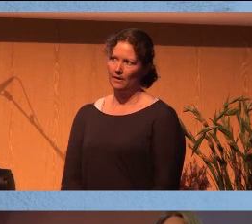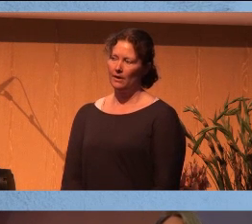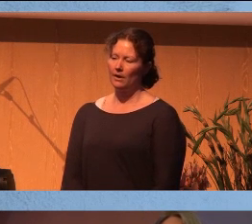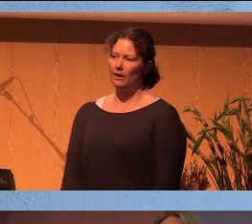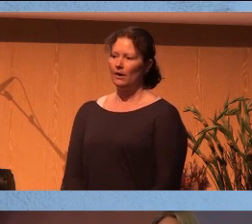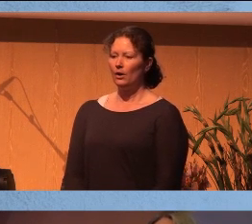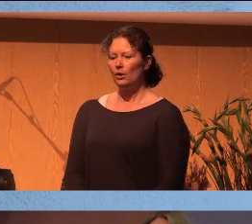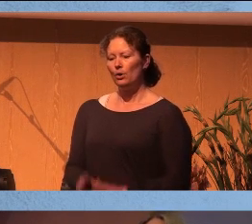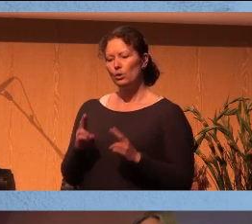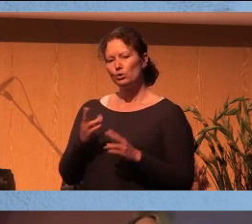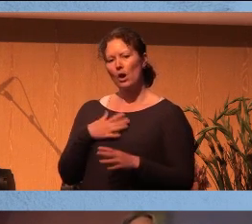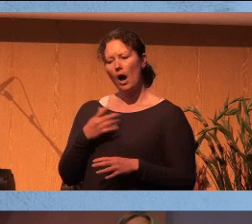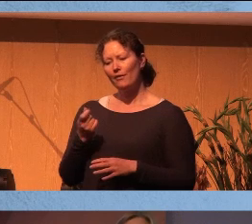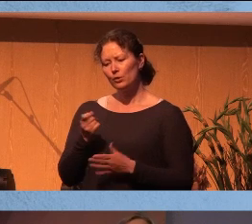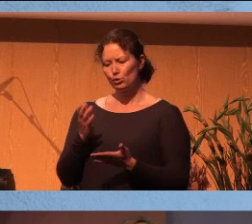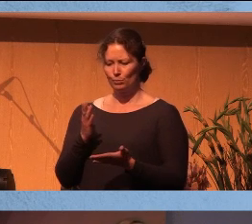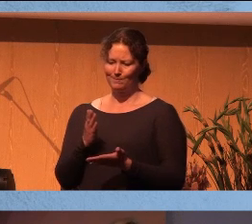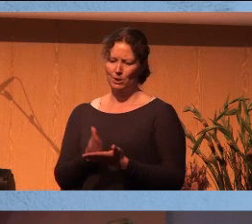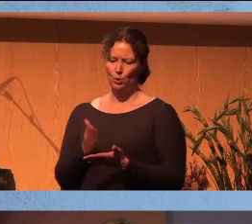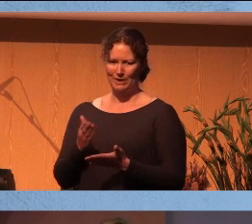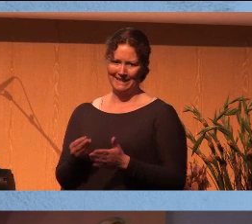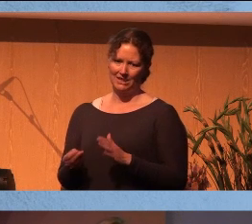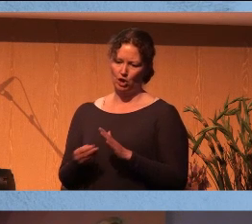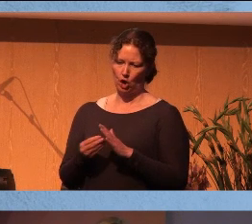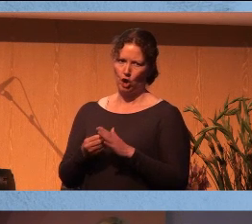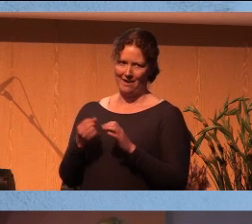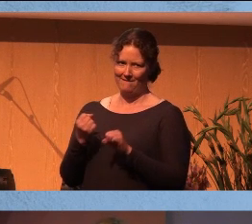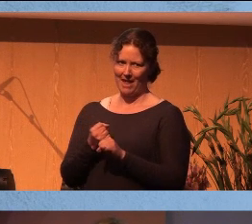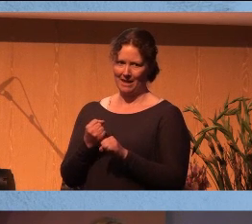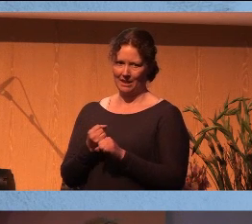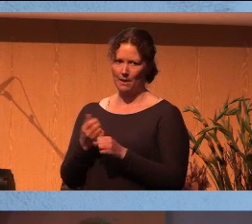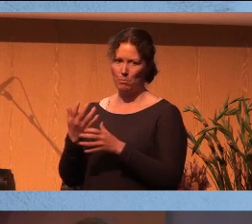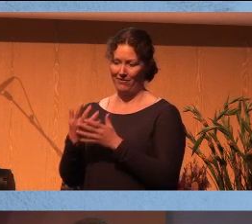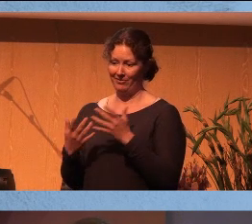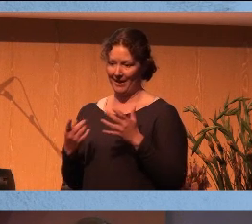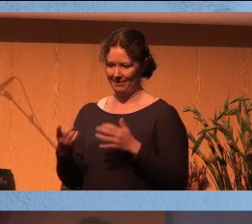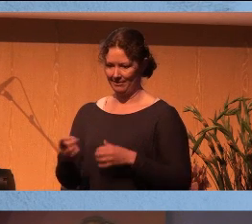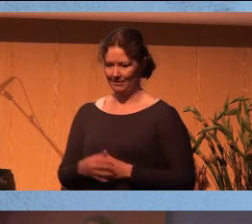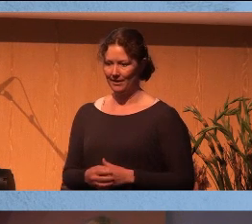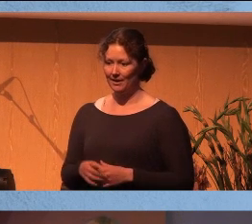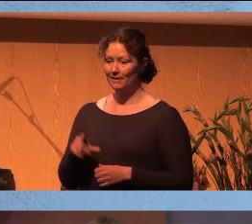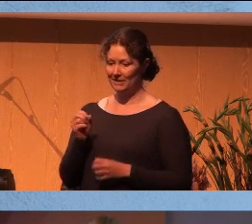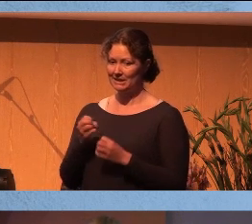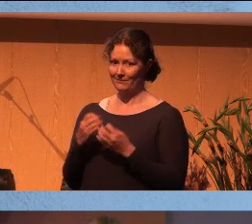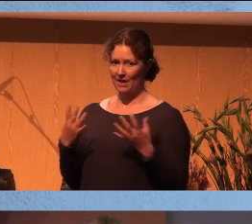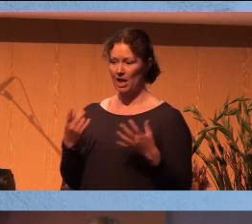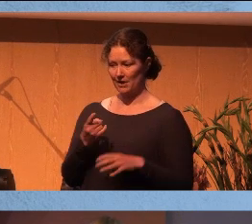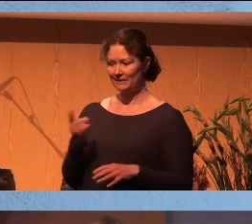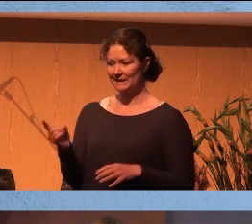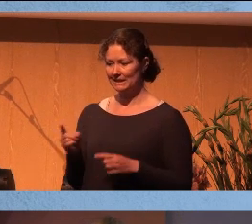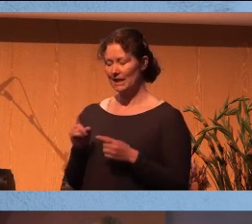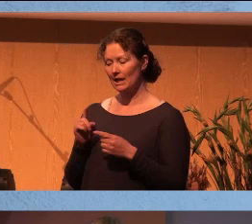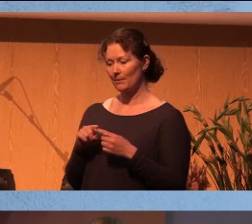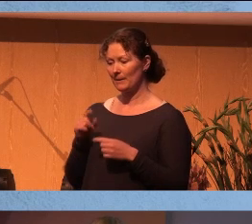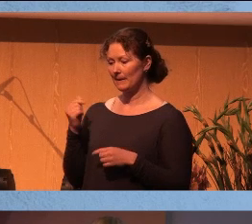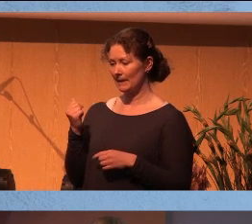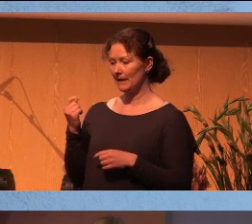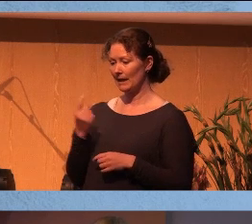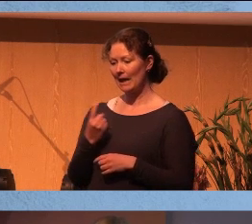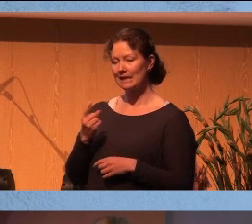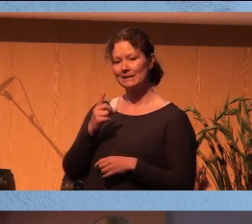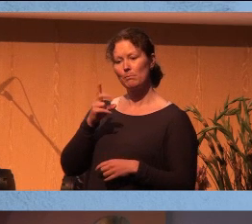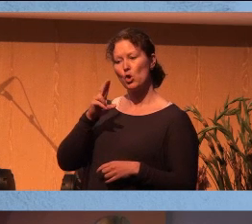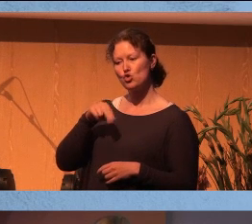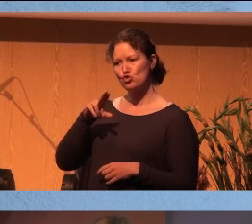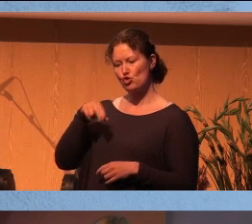Vi har også noen beslutningsstøtteverktøy på nett. Og det finnes flere av disse, men dette den eneste på